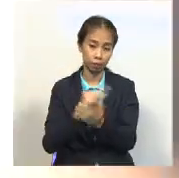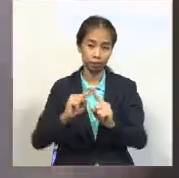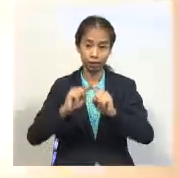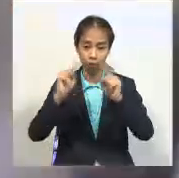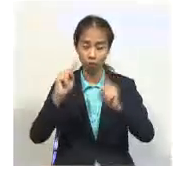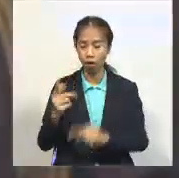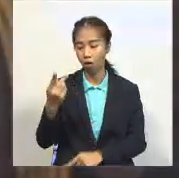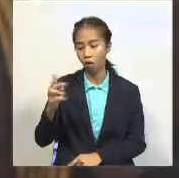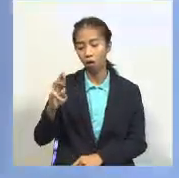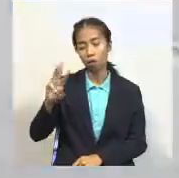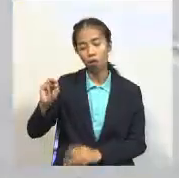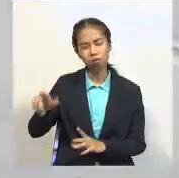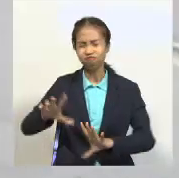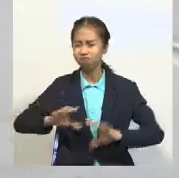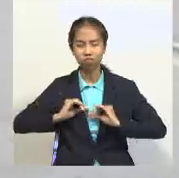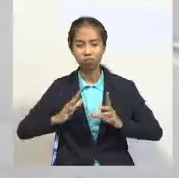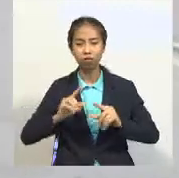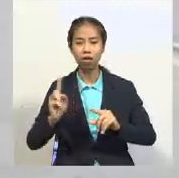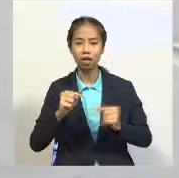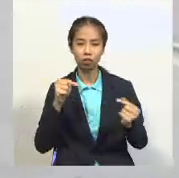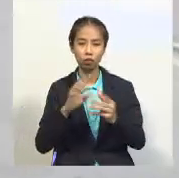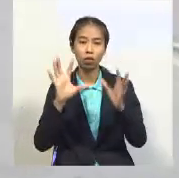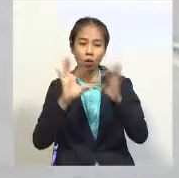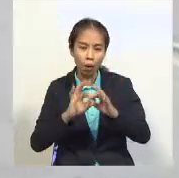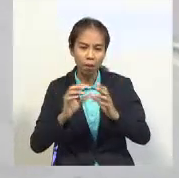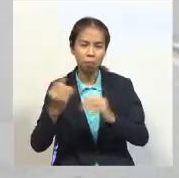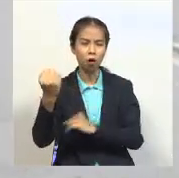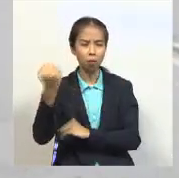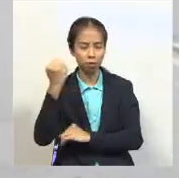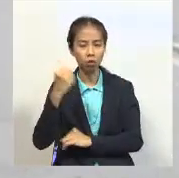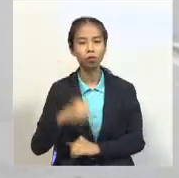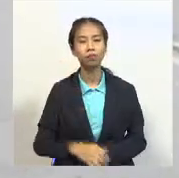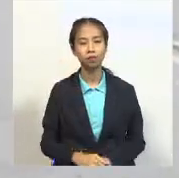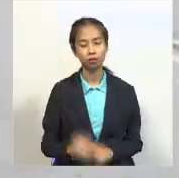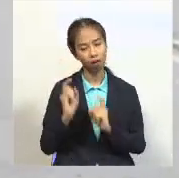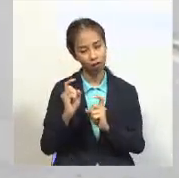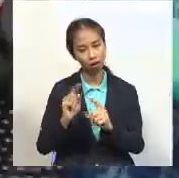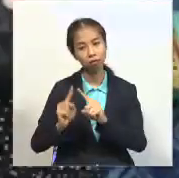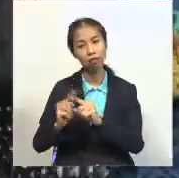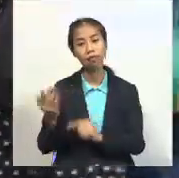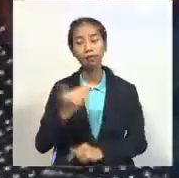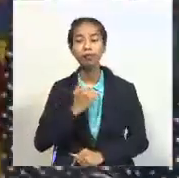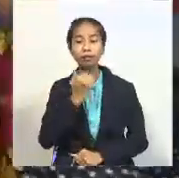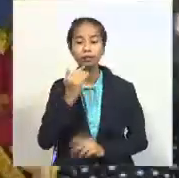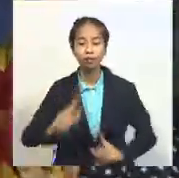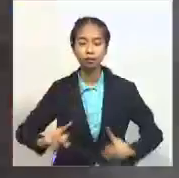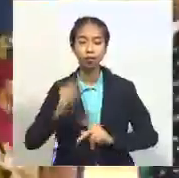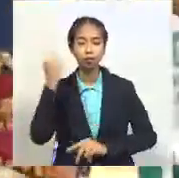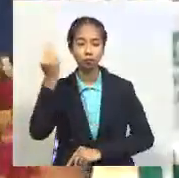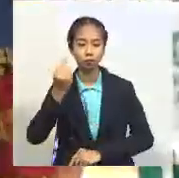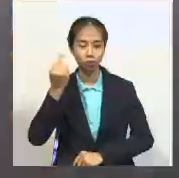อบข้อเสนอฟรีวีซ่าก็คือเรื่องของความมั่นคงค่ะฟังเสียงท่านรัฐมนตรีว่าการกระทรวงการท่องเที่ยวและกีฬากันหน่อย